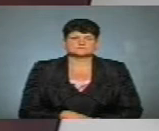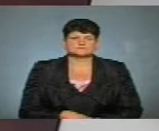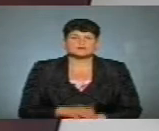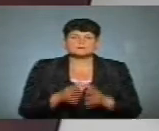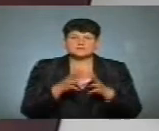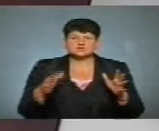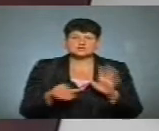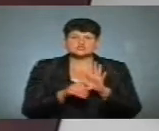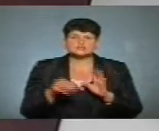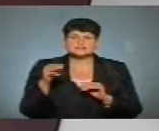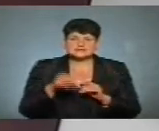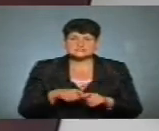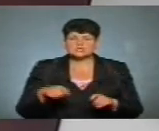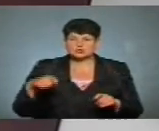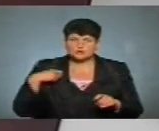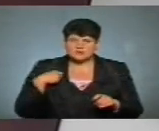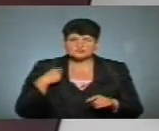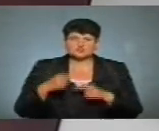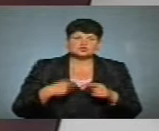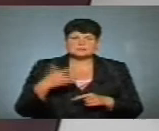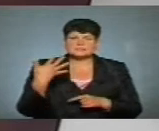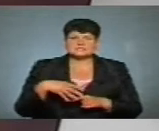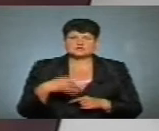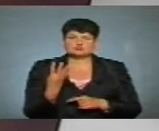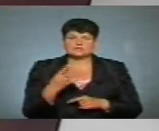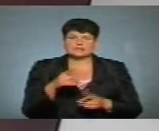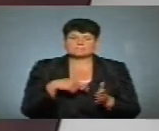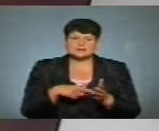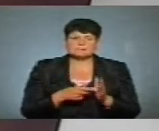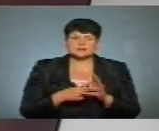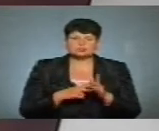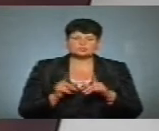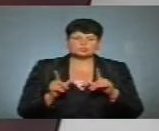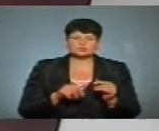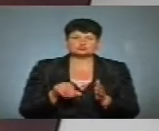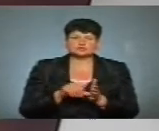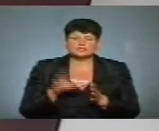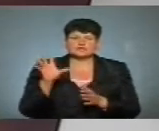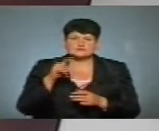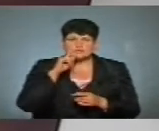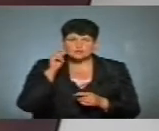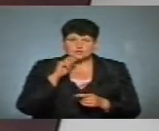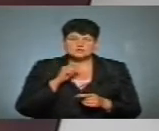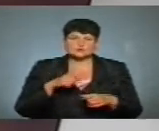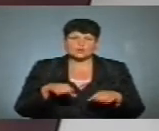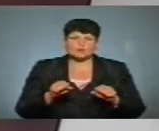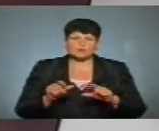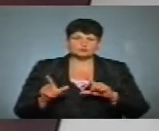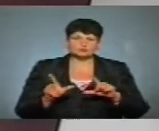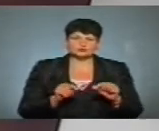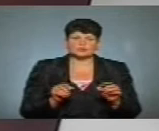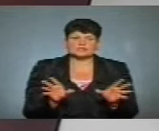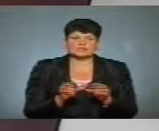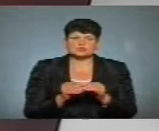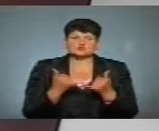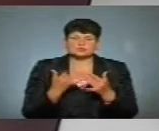Понад 6 тисяч кілометрів через 54 міста планують проїхати учасники всеукраїнського мотопробігу єдності.